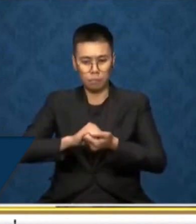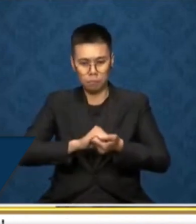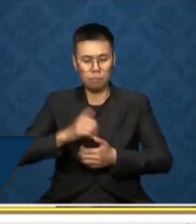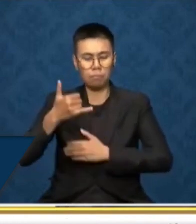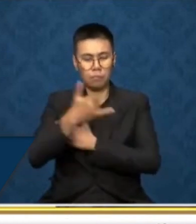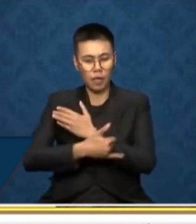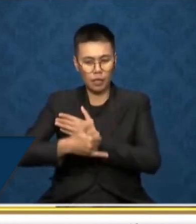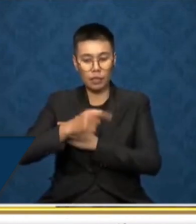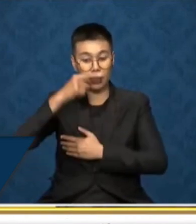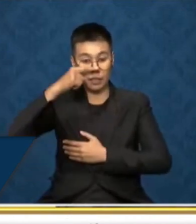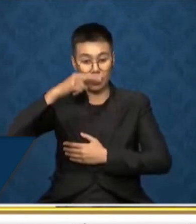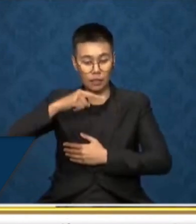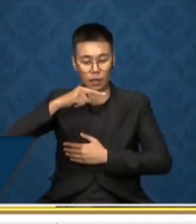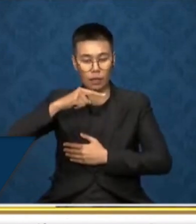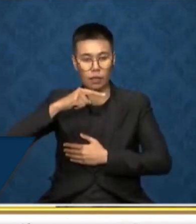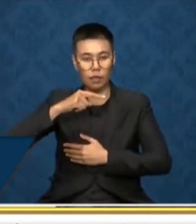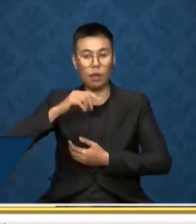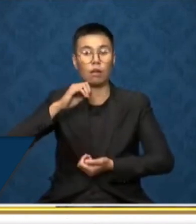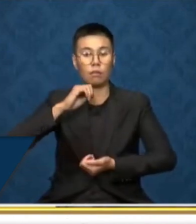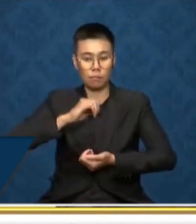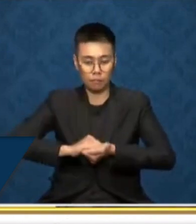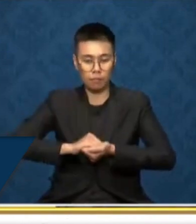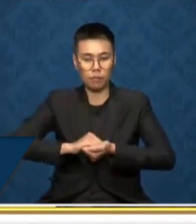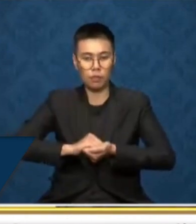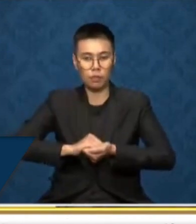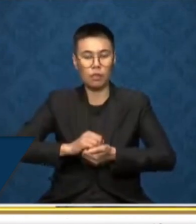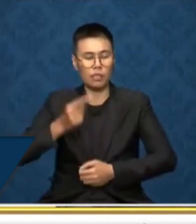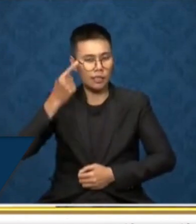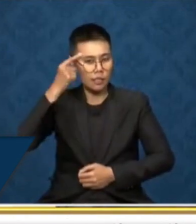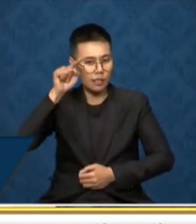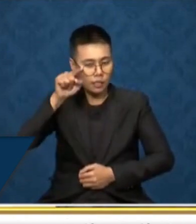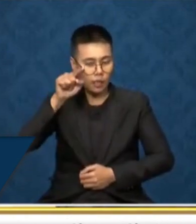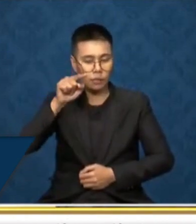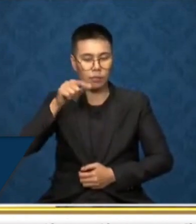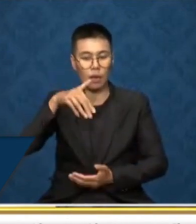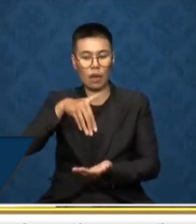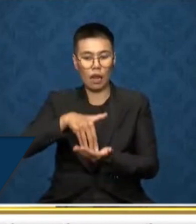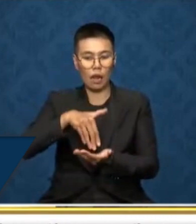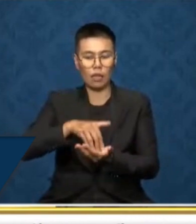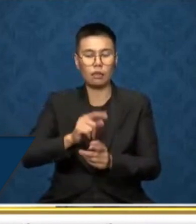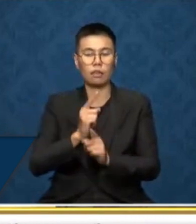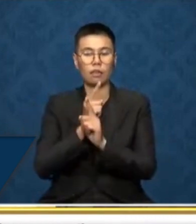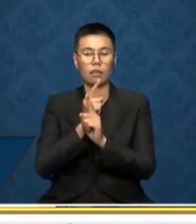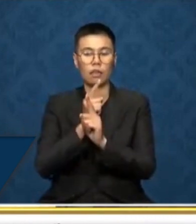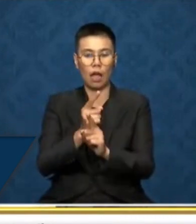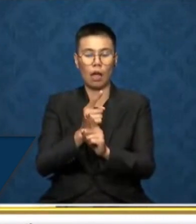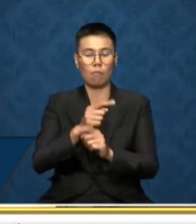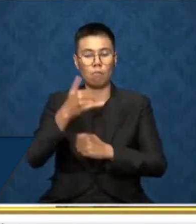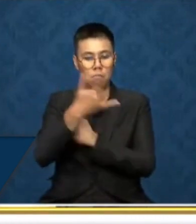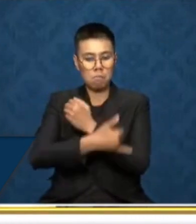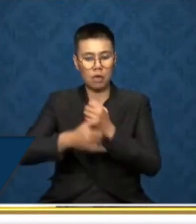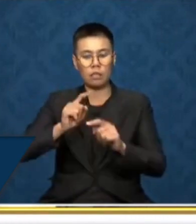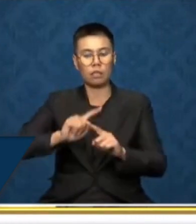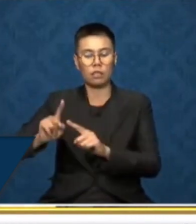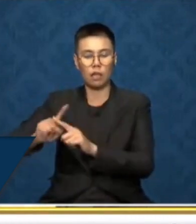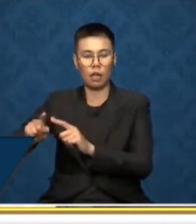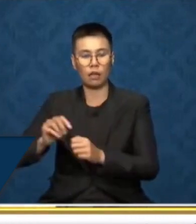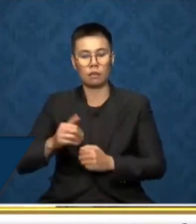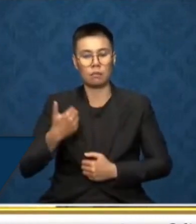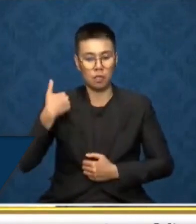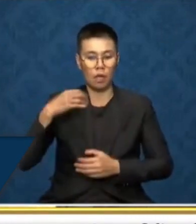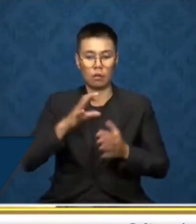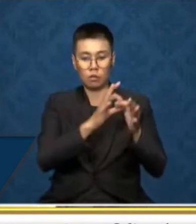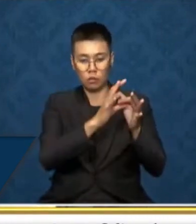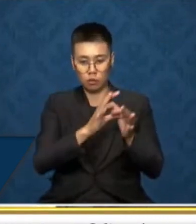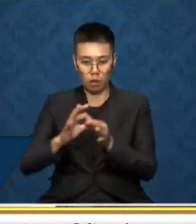ทยเองเราก็เป็นหนึ่งในประเทศเราก็ต้องคำนึงถึงความเป็นหลักการที่เป็นสากล นะครับเพราะนั้นกฎหมายของเราเองก็ออกมาให้มีความสอ